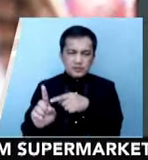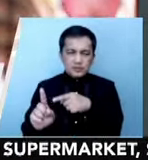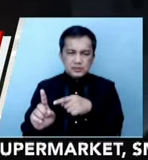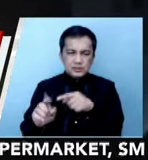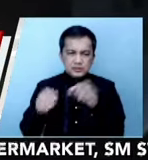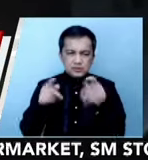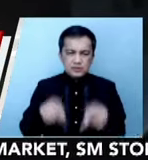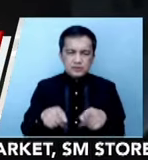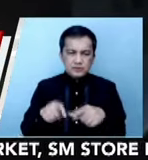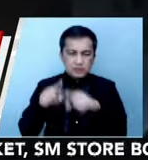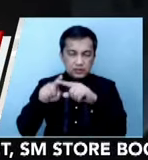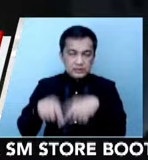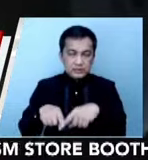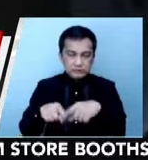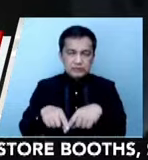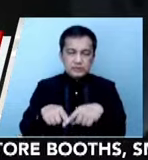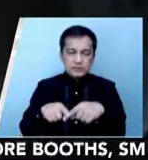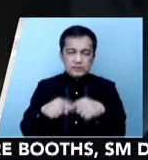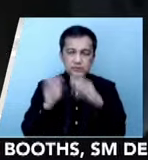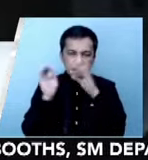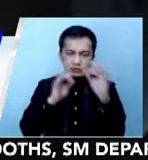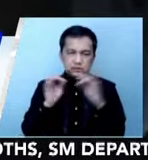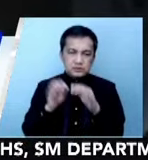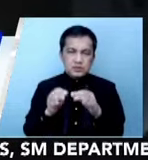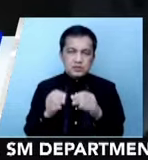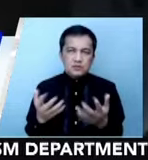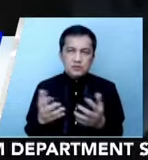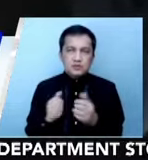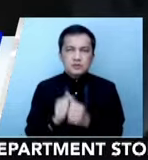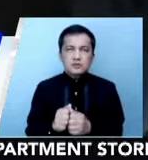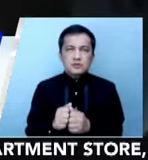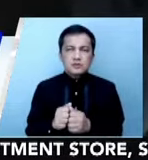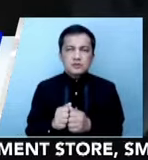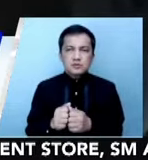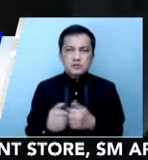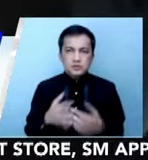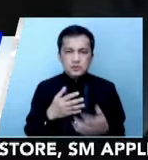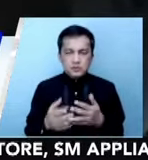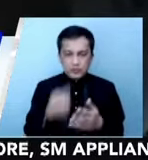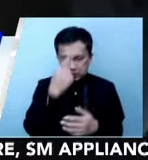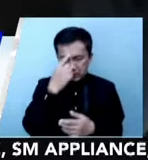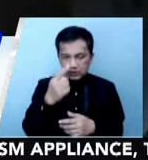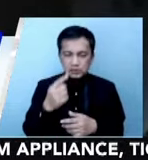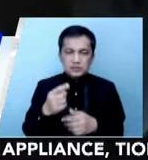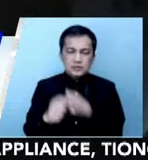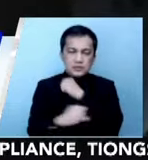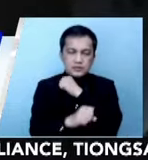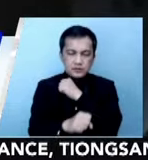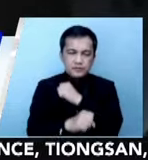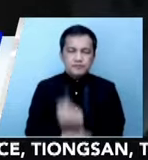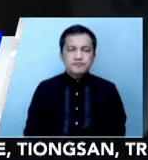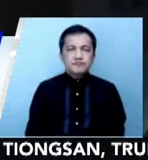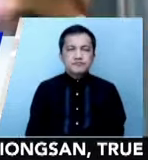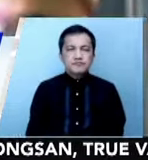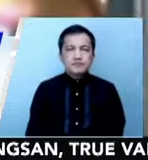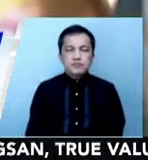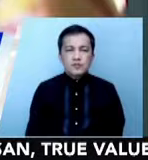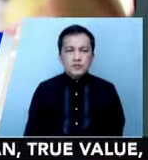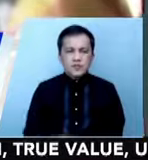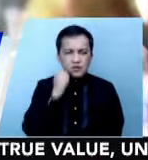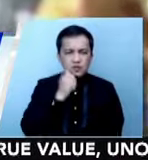yan. Kaya walang mga kasama yan, kahit na lumalakad ang mag-isa yan. Eh, madalas, ilang beses na rin